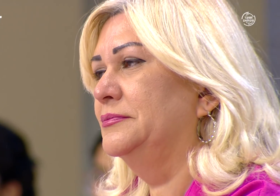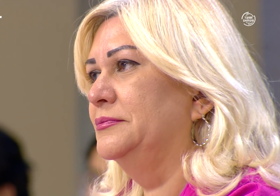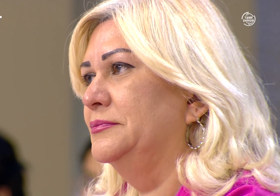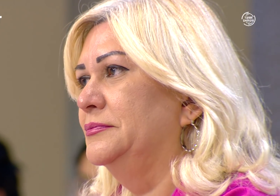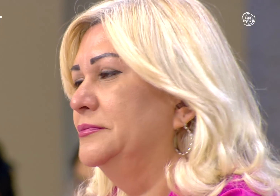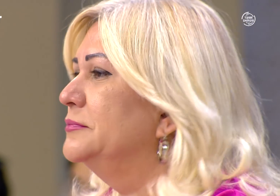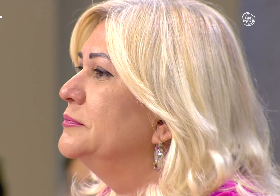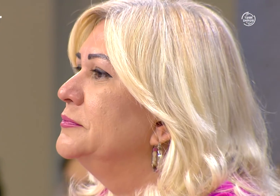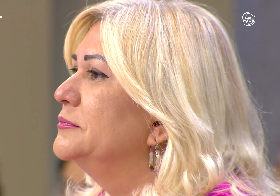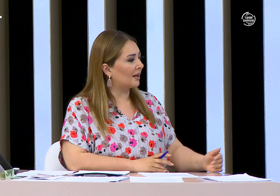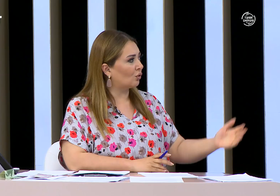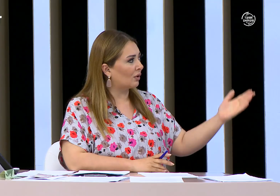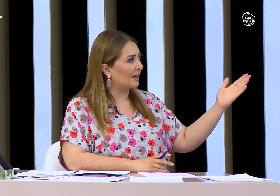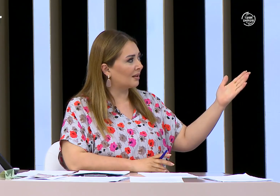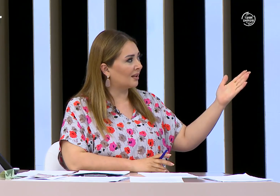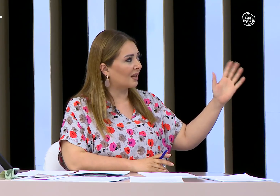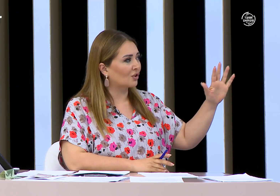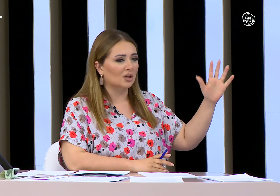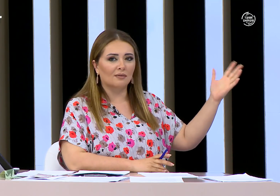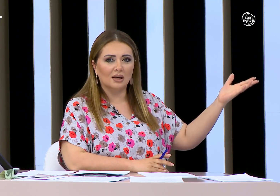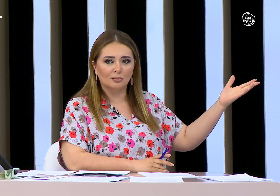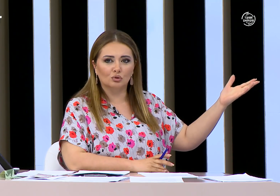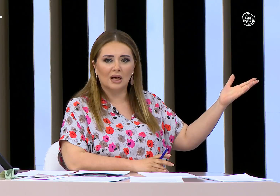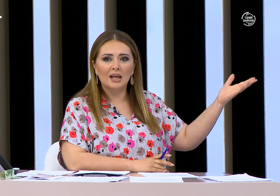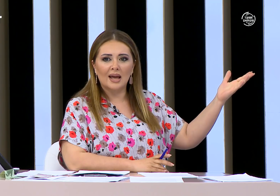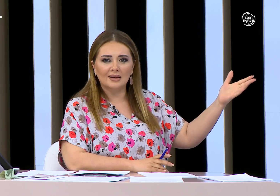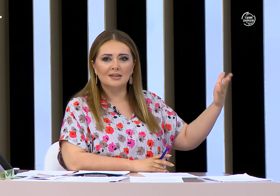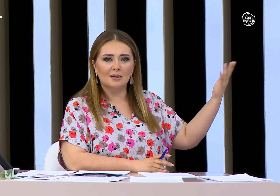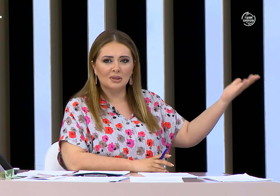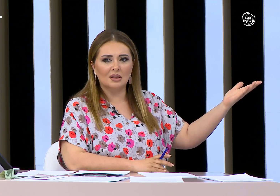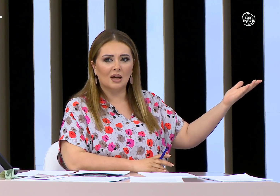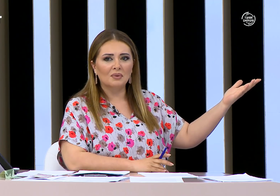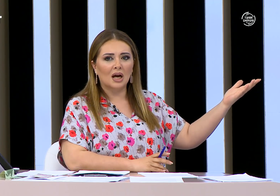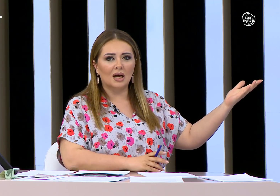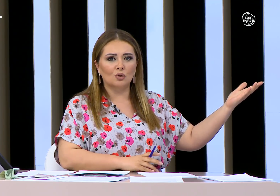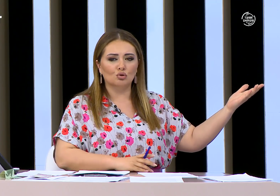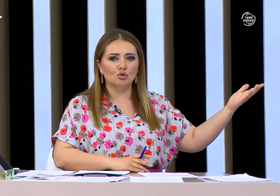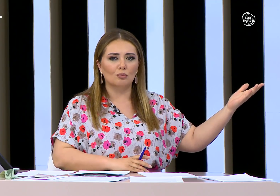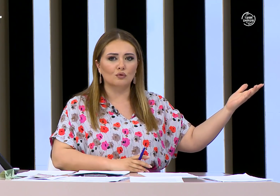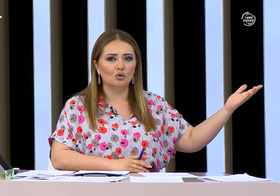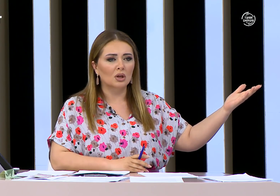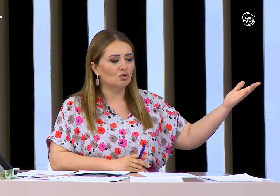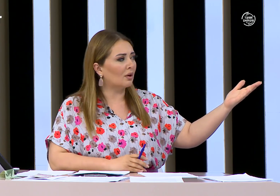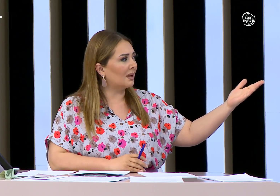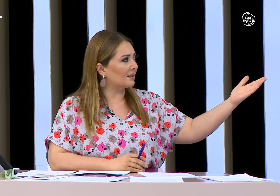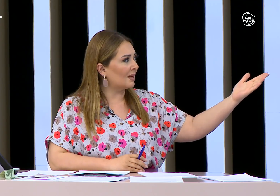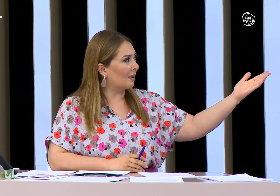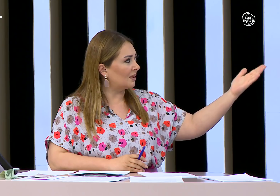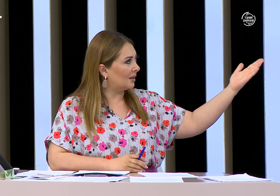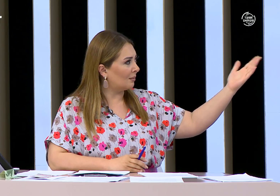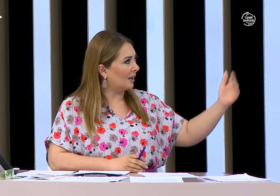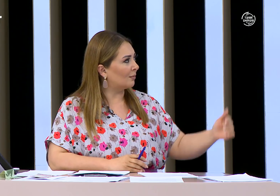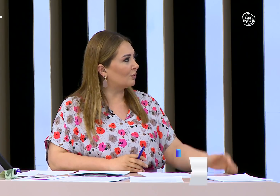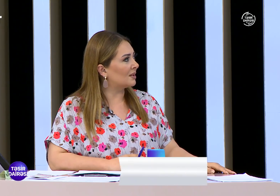Mən istəyirəm bir görüntüləri görək, ilk tanışlıq vardı burada, hər kəsə bir daha hali olsun mövzu. Sonra mən